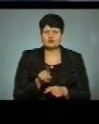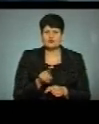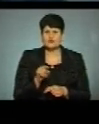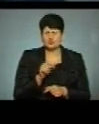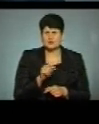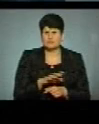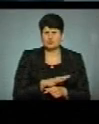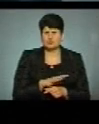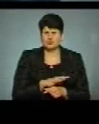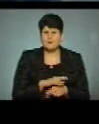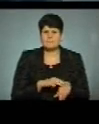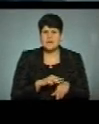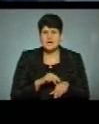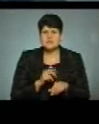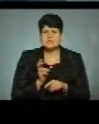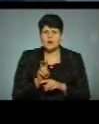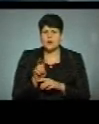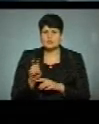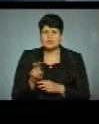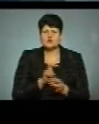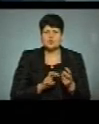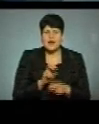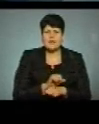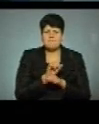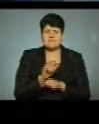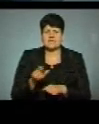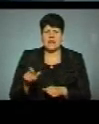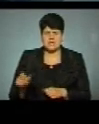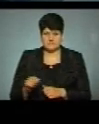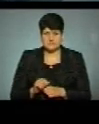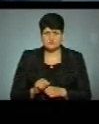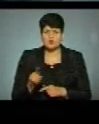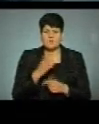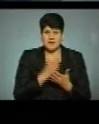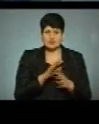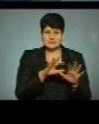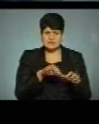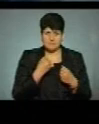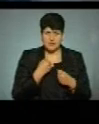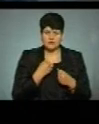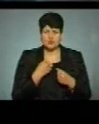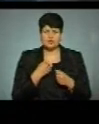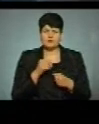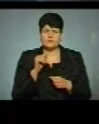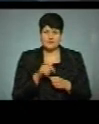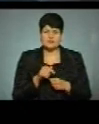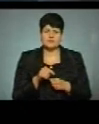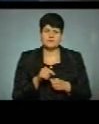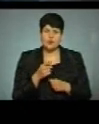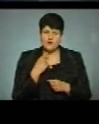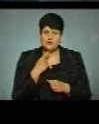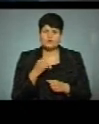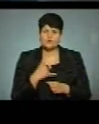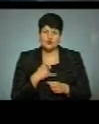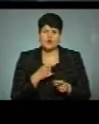було, міліція ходила по лікарні, шукала майданівців, що мають забрати, що він говорив, що в